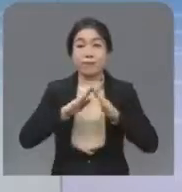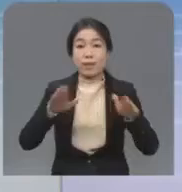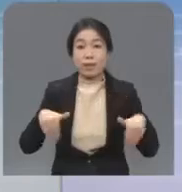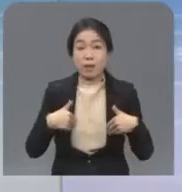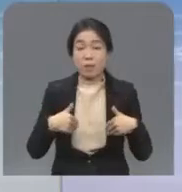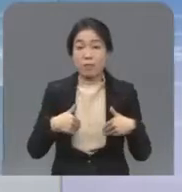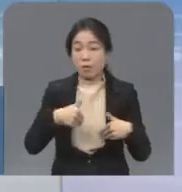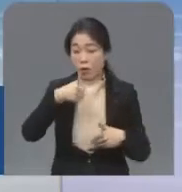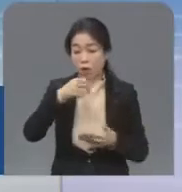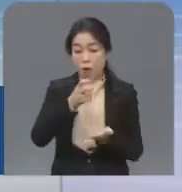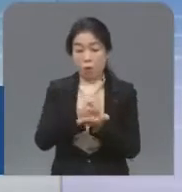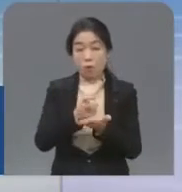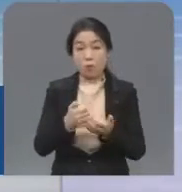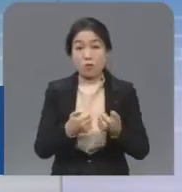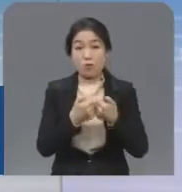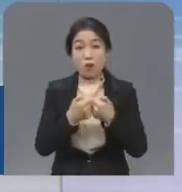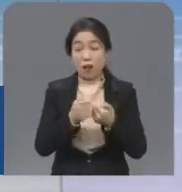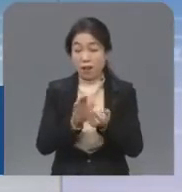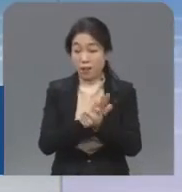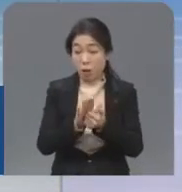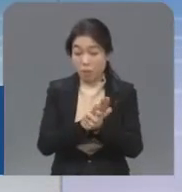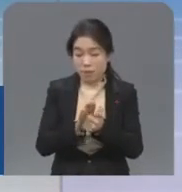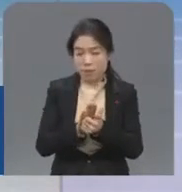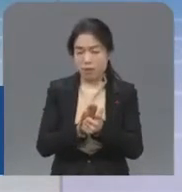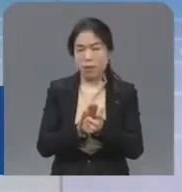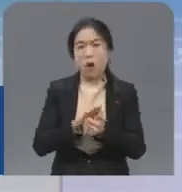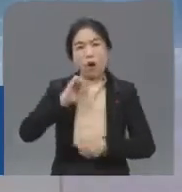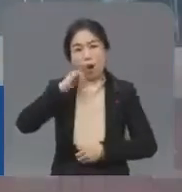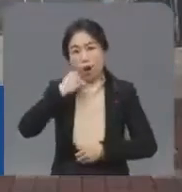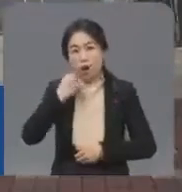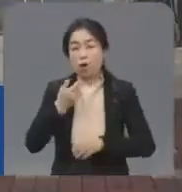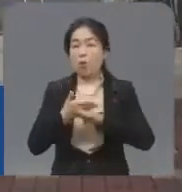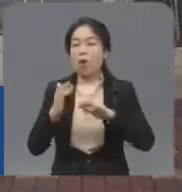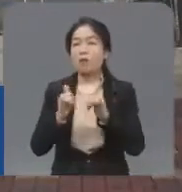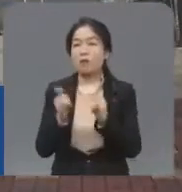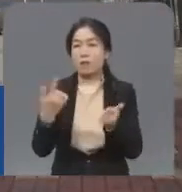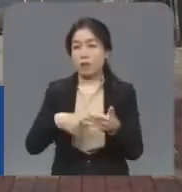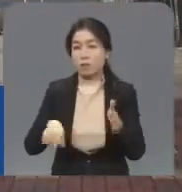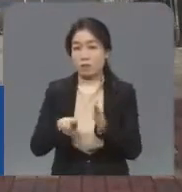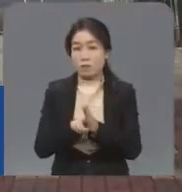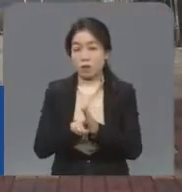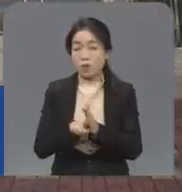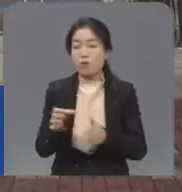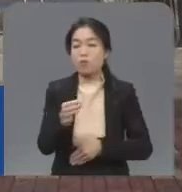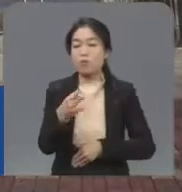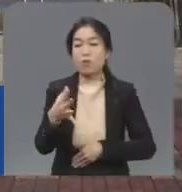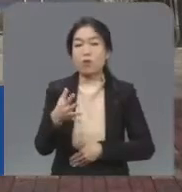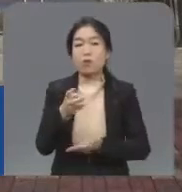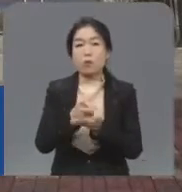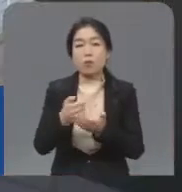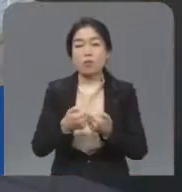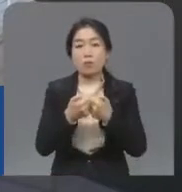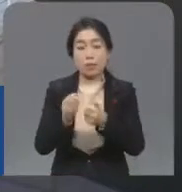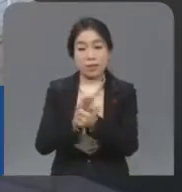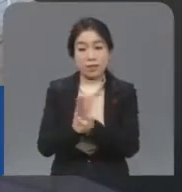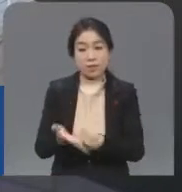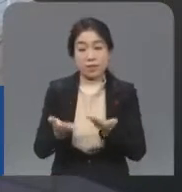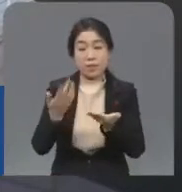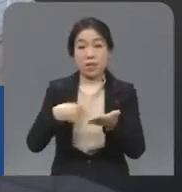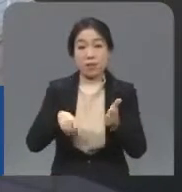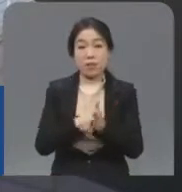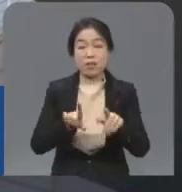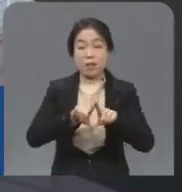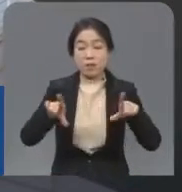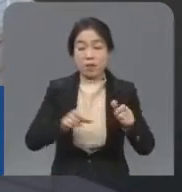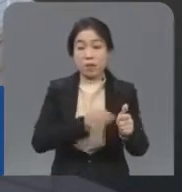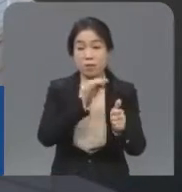전라남도가 법률 서비스 사각지대에 놓인 외국인 주민을 대상으로 무료 법률 상담 서비스를 지원하기 위해서 민간 위탁